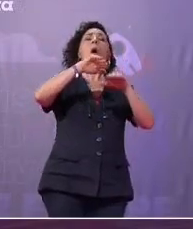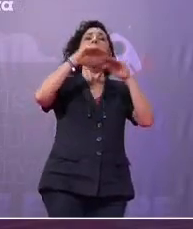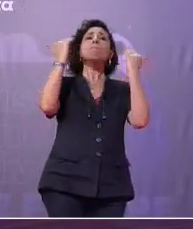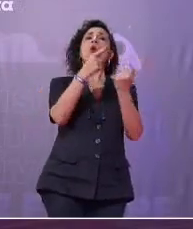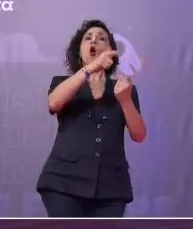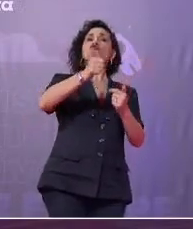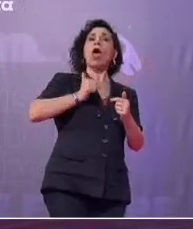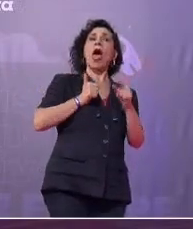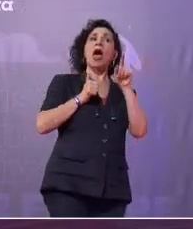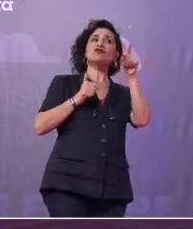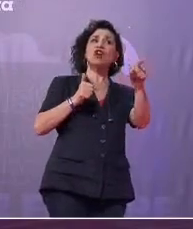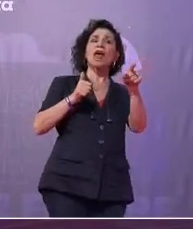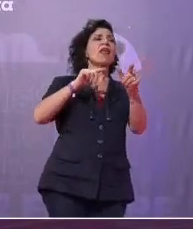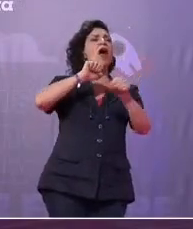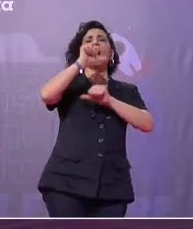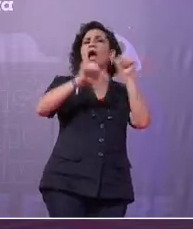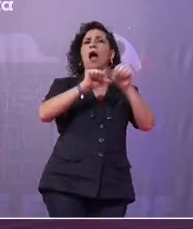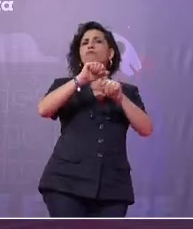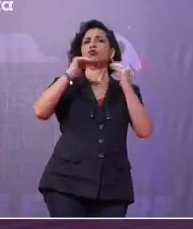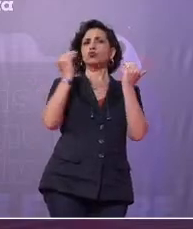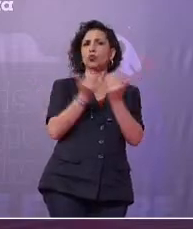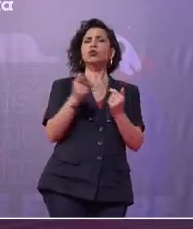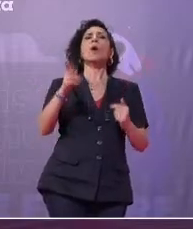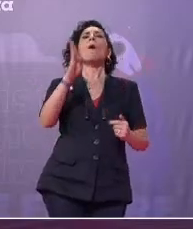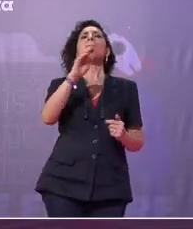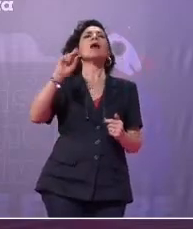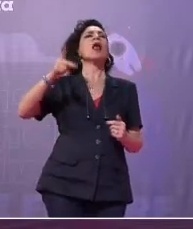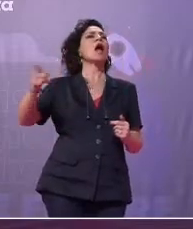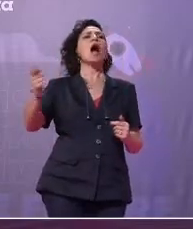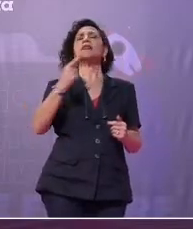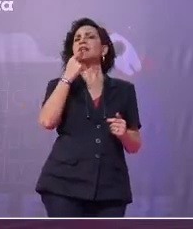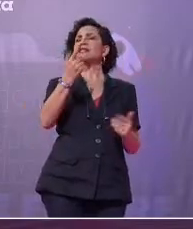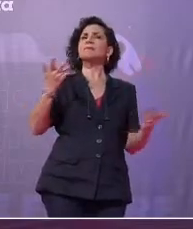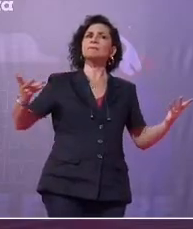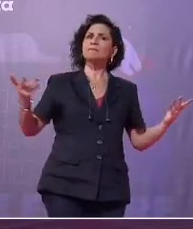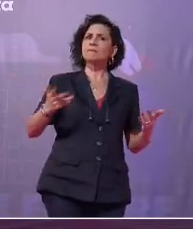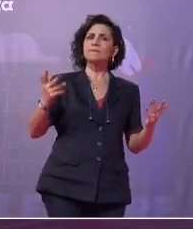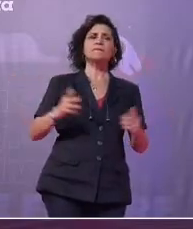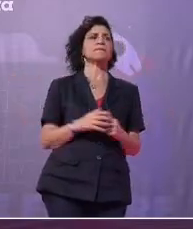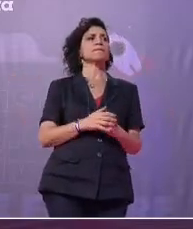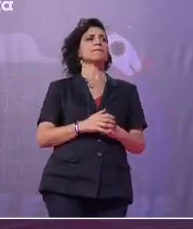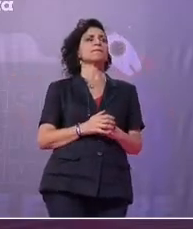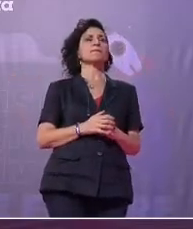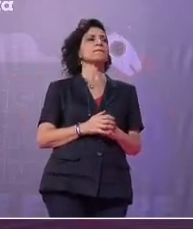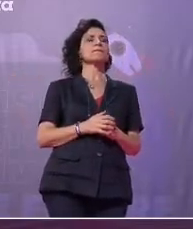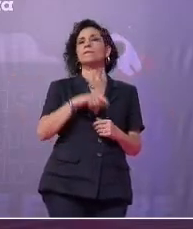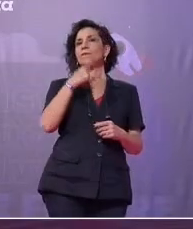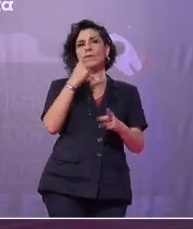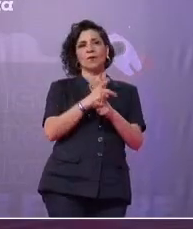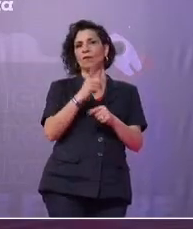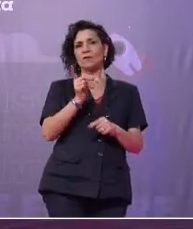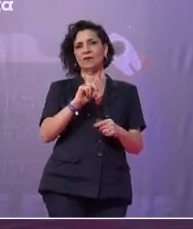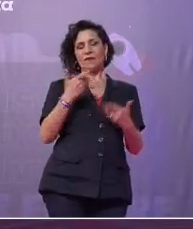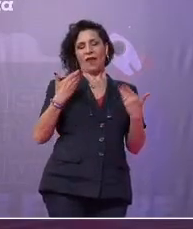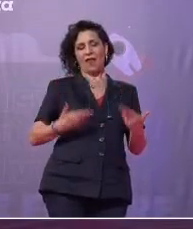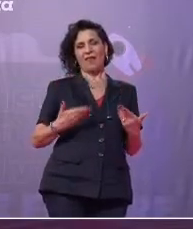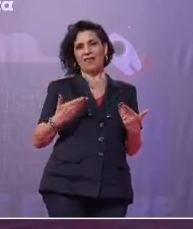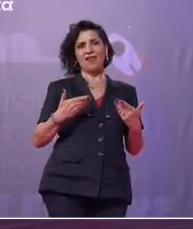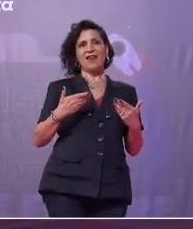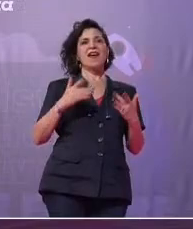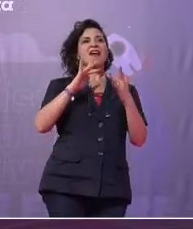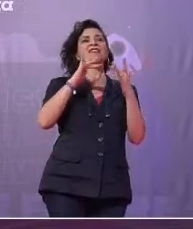particolare secondo Bill Gates Ma secondo tanti altri beh per prima cosa non serviranno più gli attuali siti di